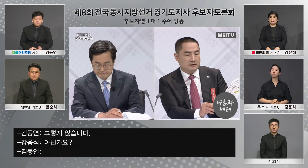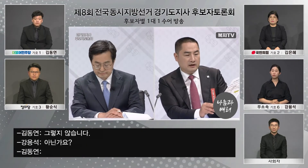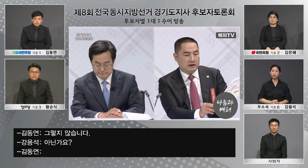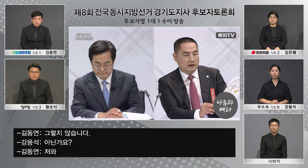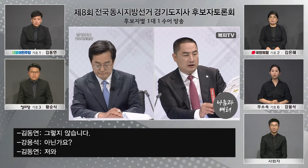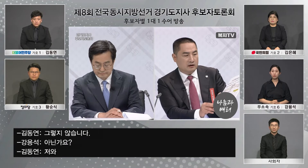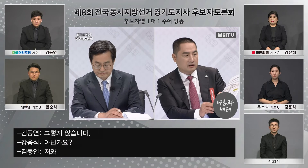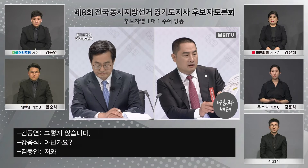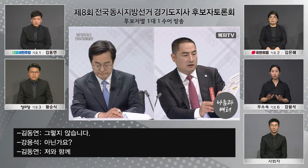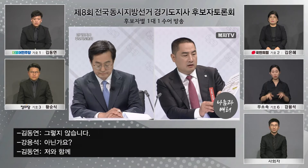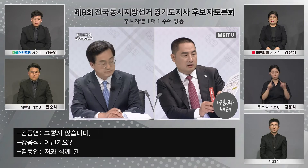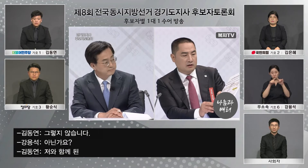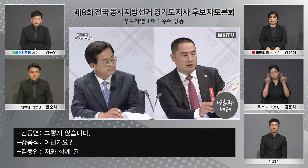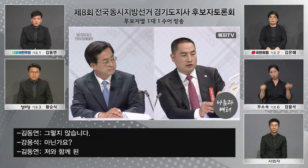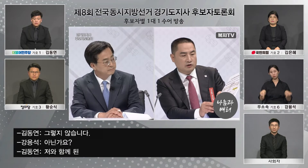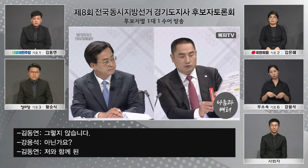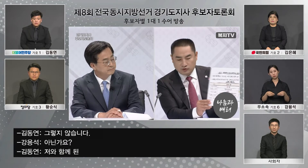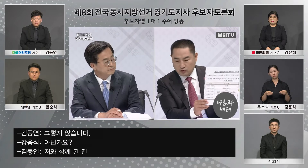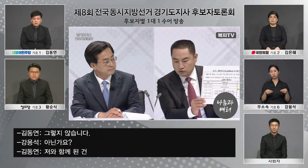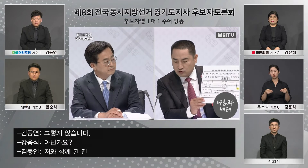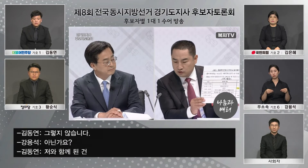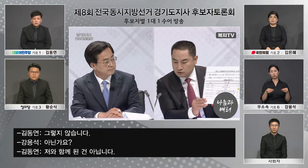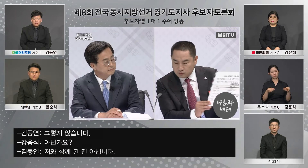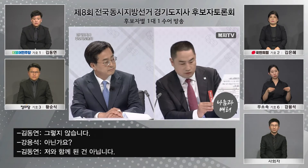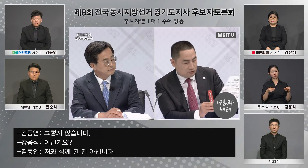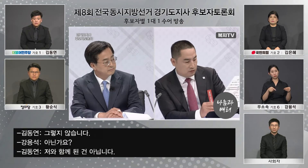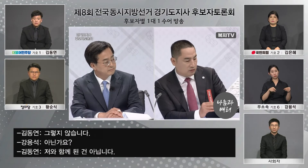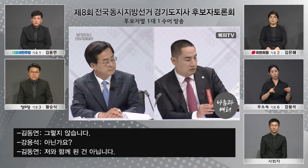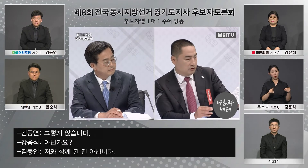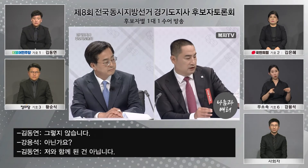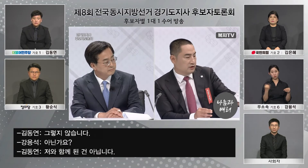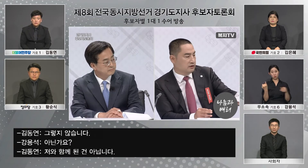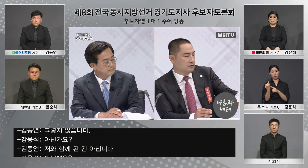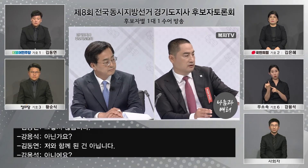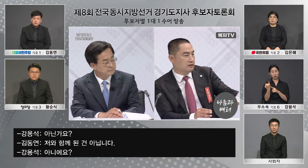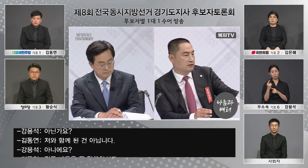보면 박세아 양이 기획재정부 연구원으로